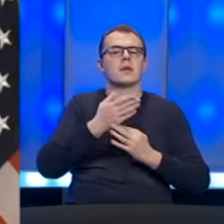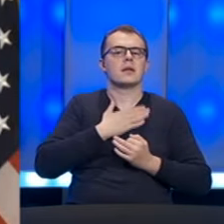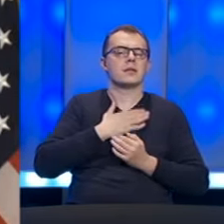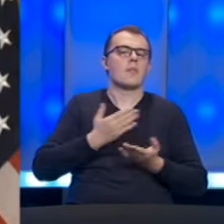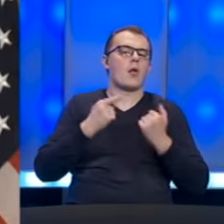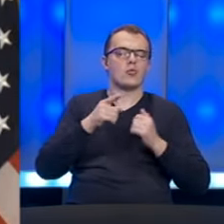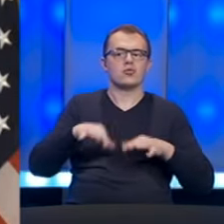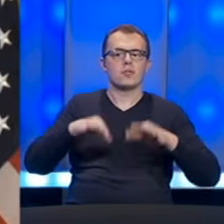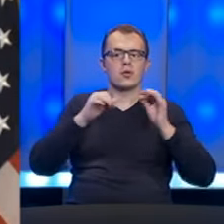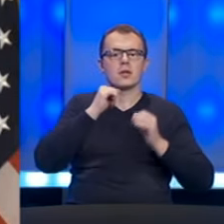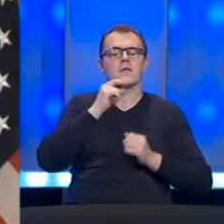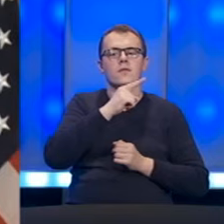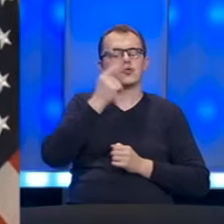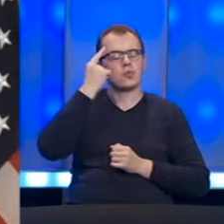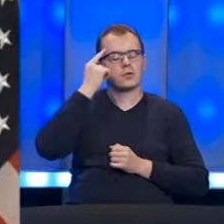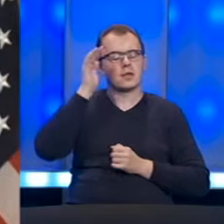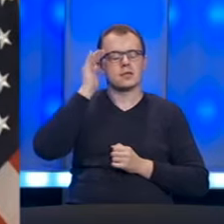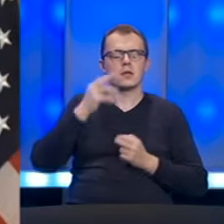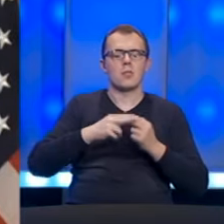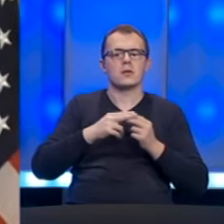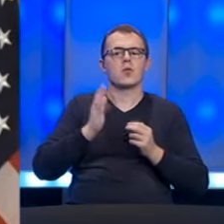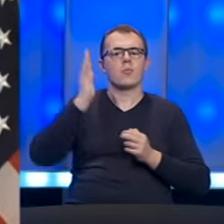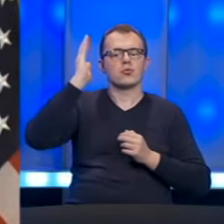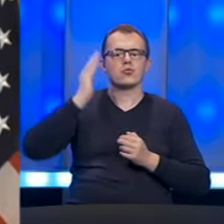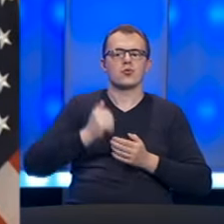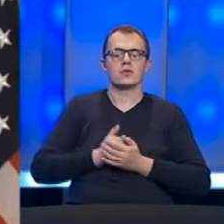otkriti i vi ćete to saznati u bliskoj budućnosti.